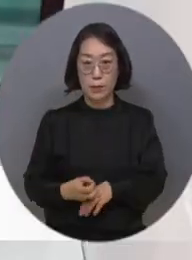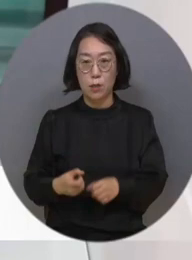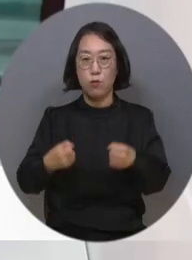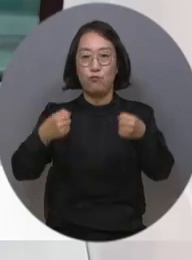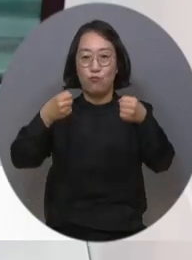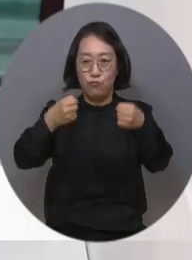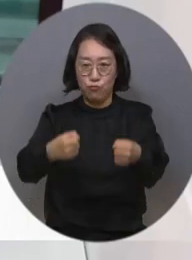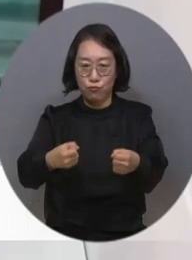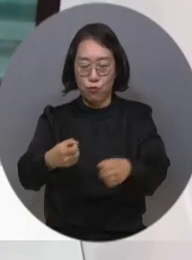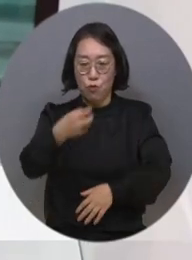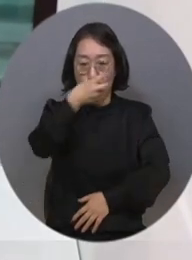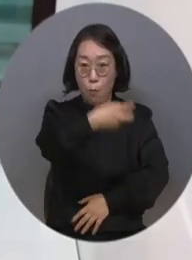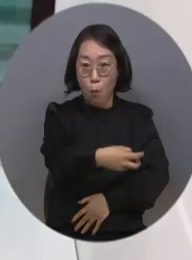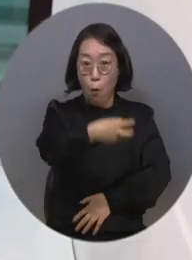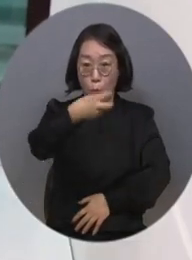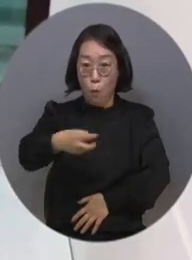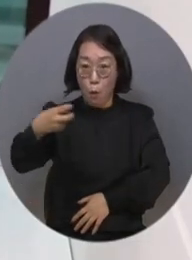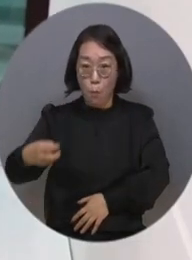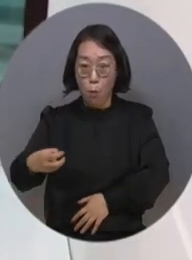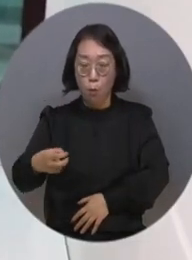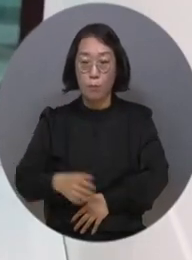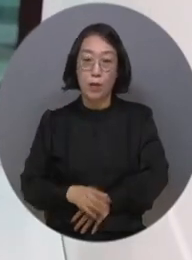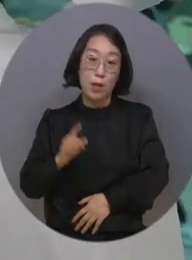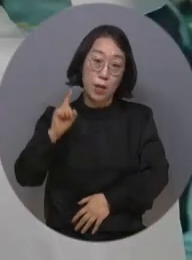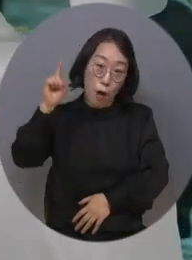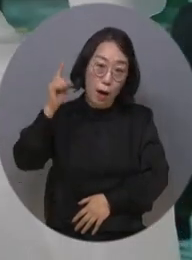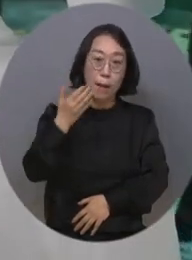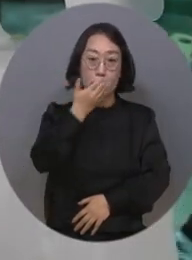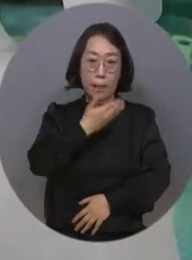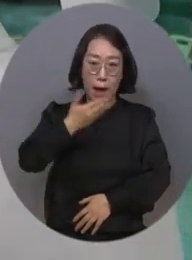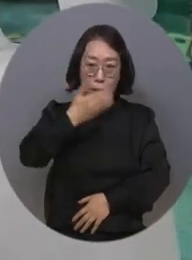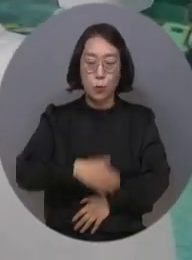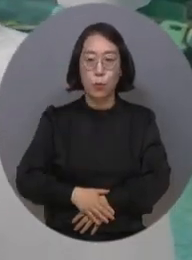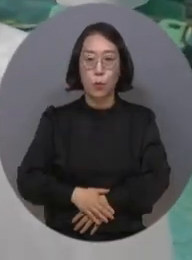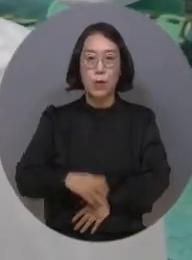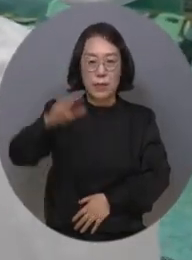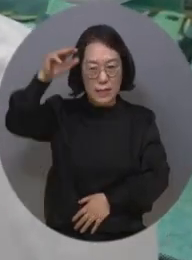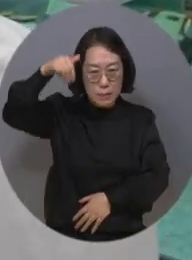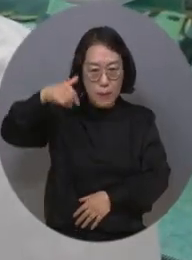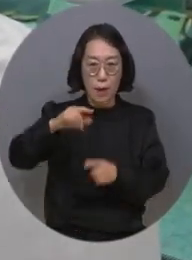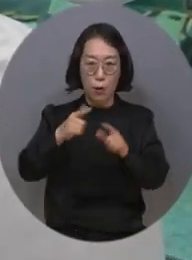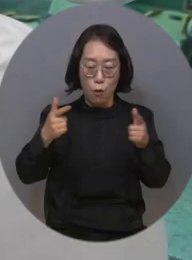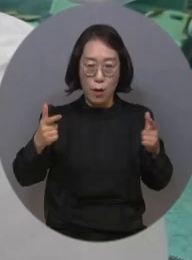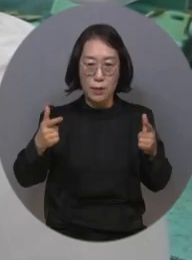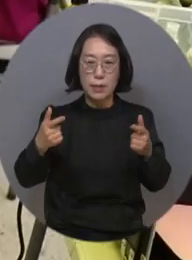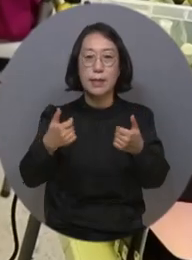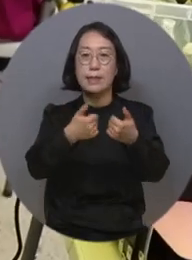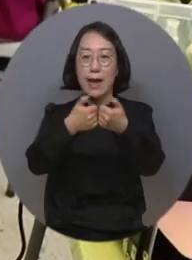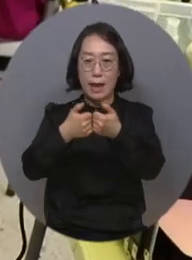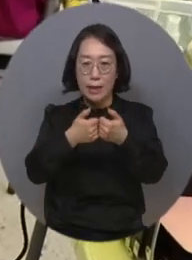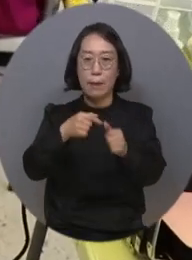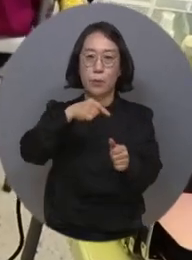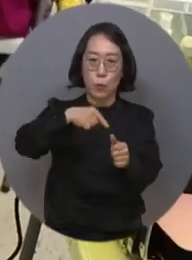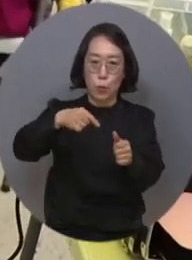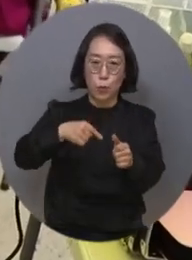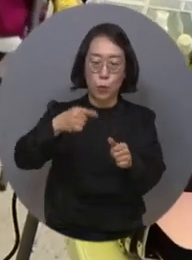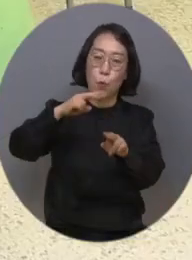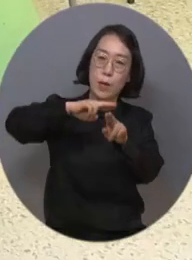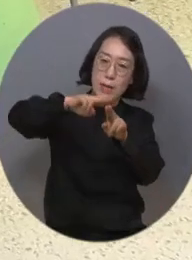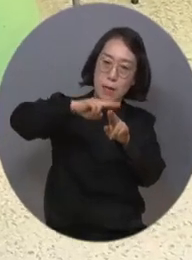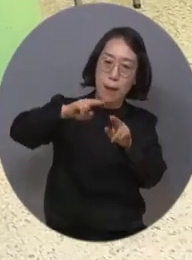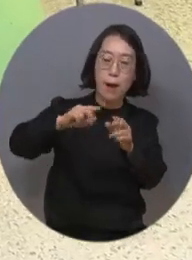찾아가 혈압 혈당 체크, 체성분 검사, 치매 검사, 건강 상담과 교육, 임의용 서비스